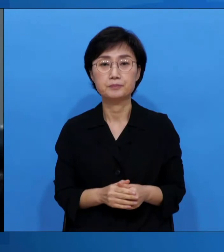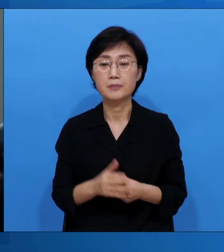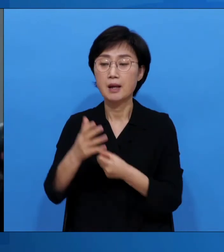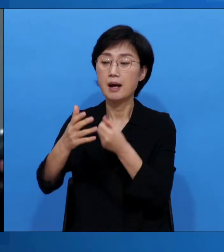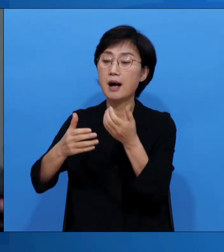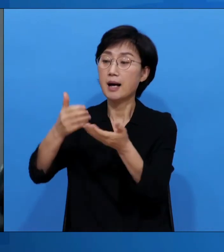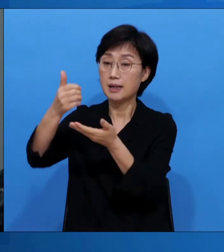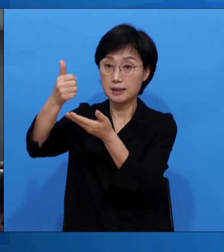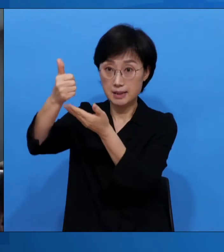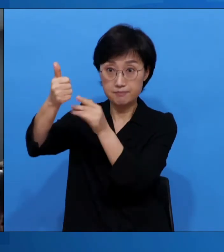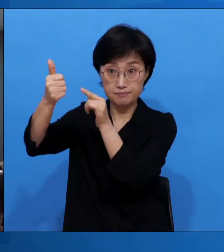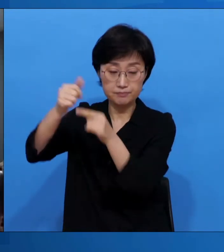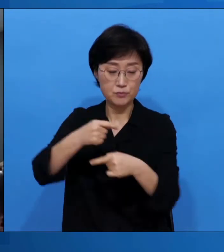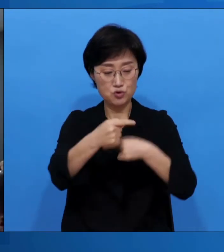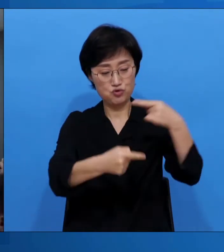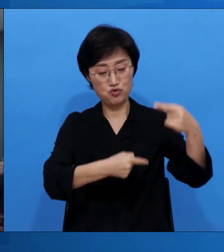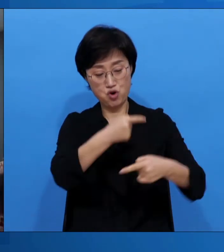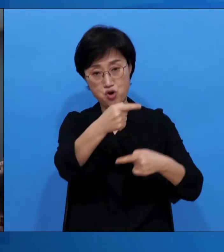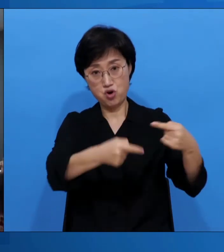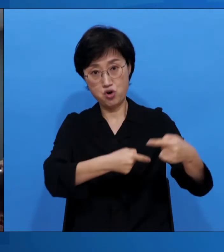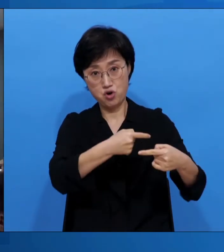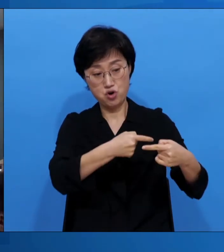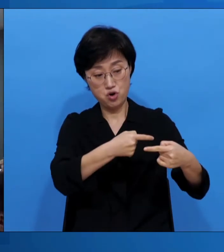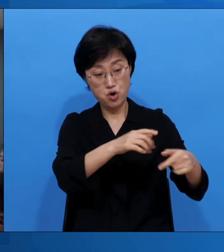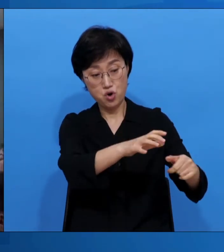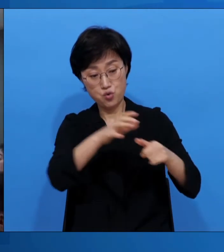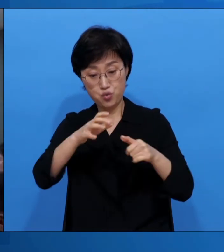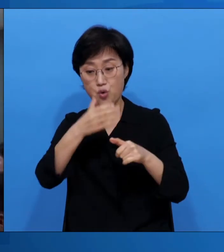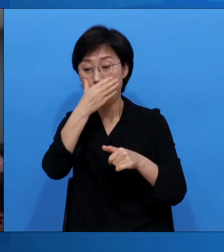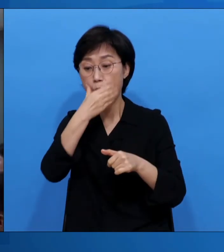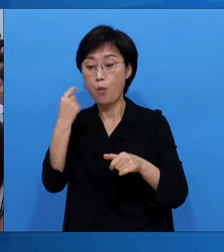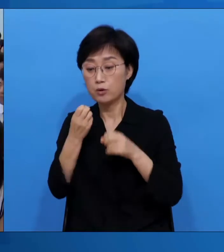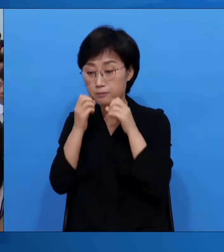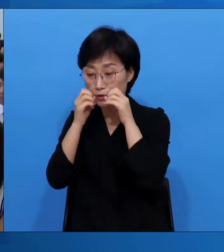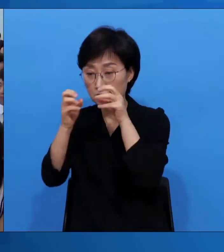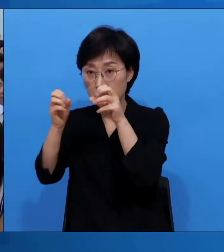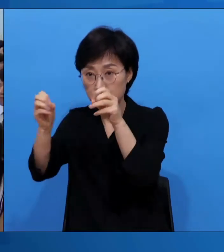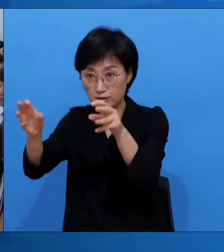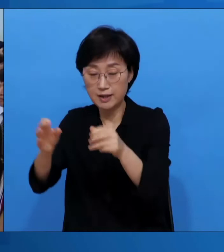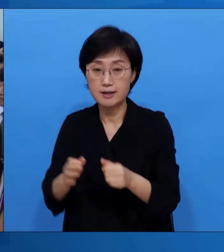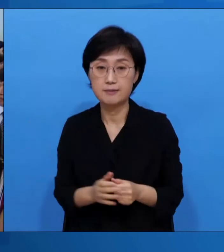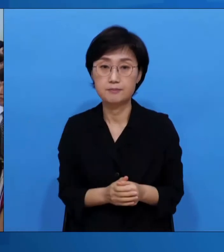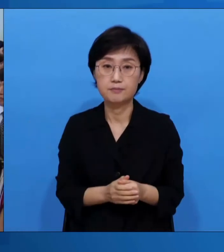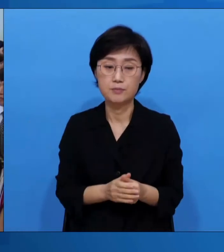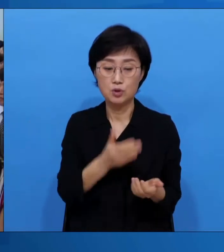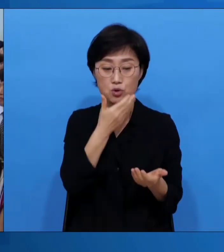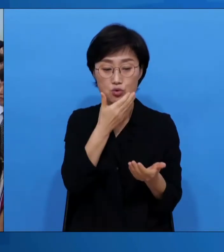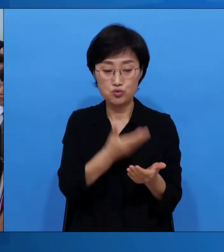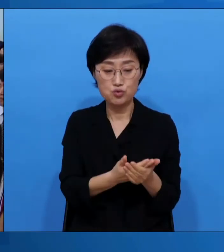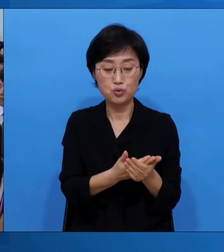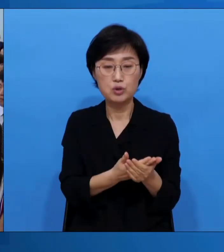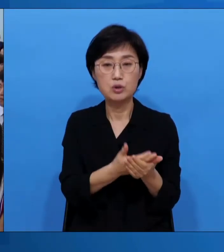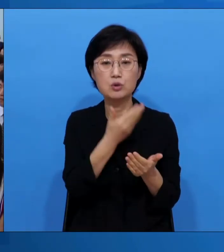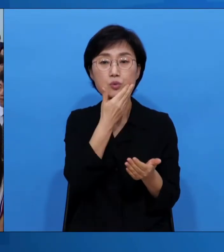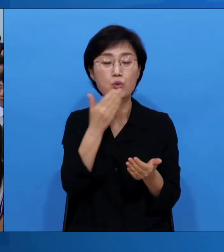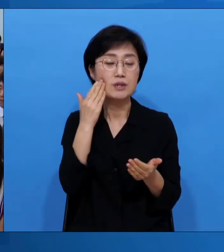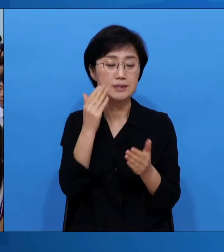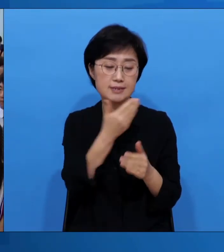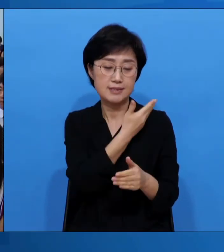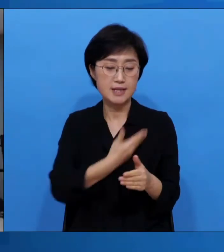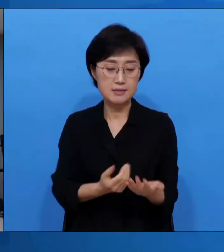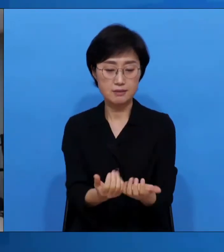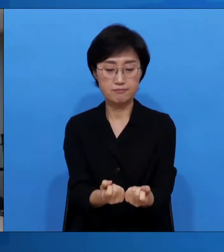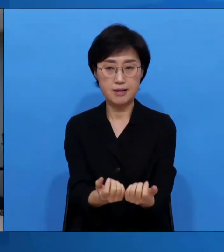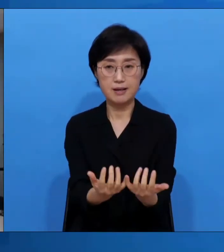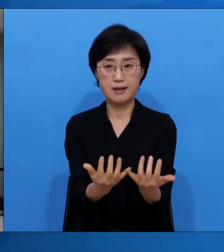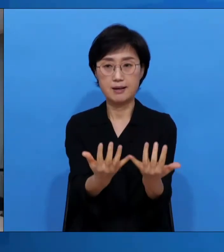하나님은 수어를 통해 농인에게 복음을 전달하시고 중요한 농인 제자가 일어나게 하셨습니다.